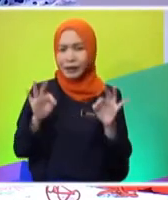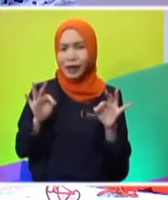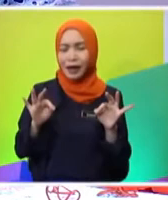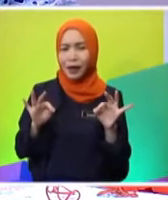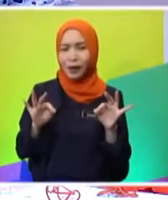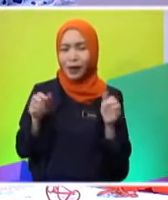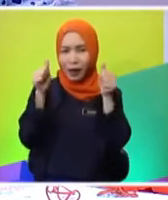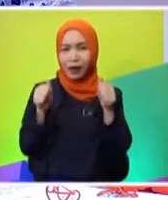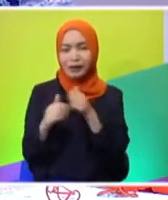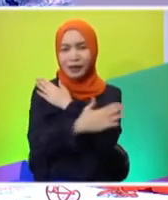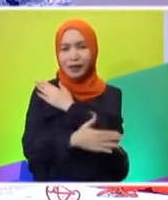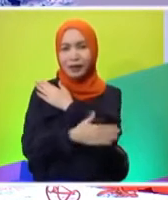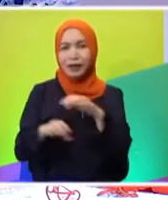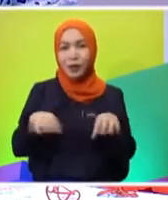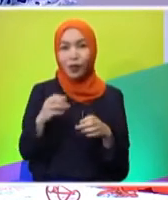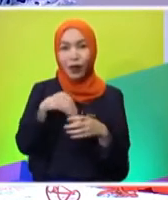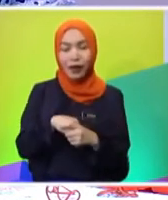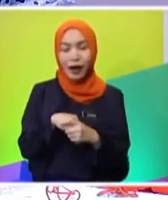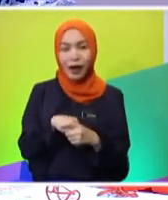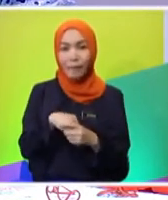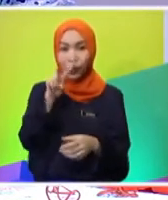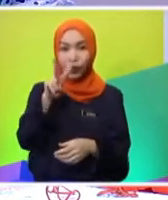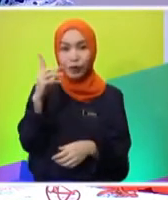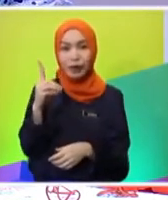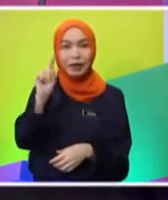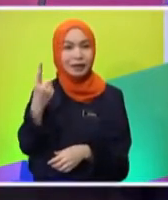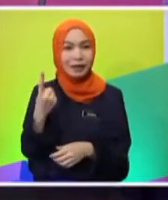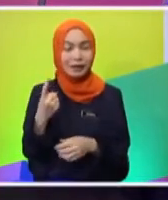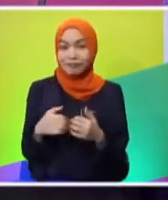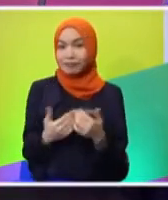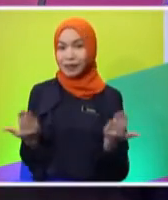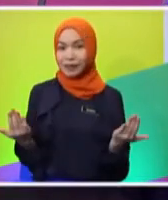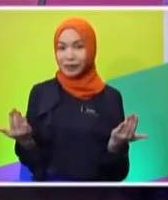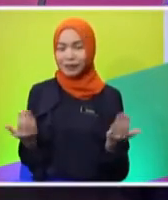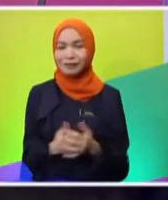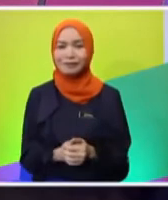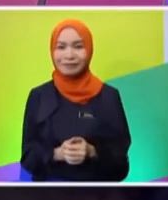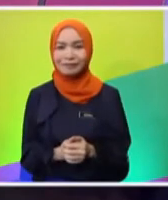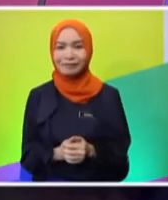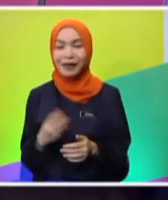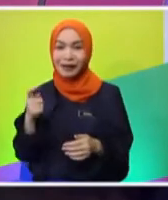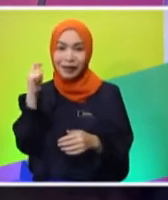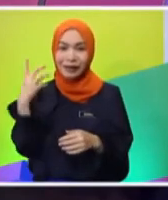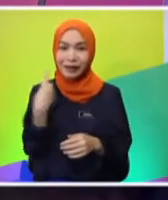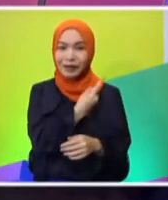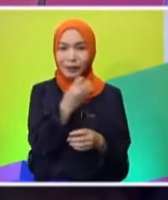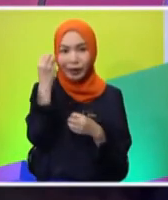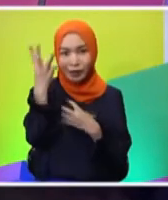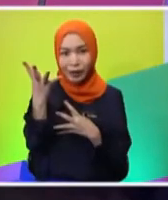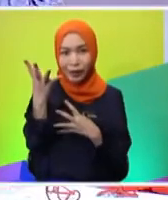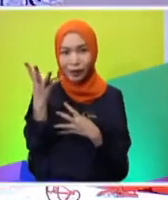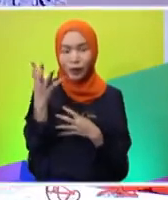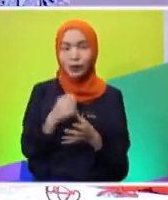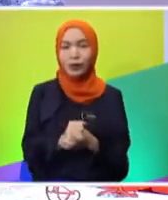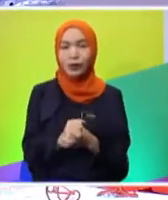negara itu dibuat dalam bentuk dua dimensi sahaja oa2 James Jessie tadi kita katakan tunggu negara tiga dimensi betul